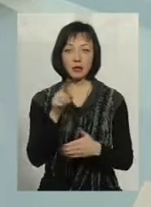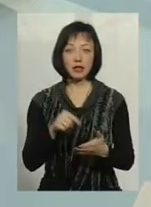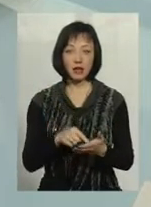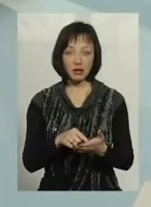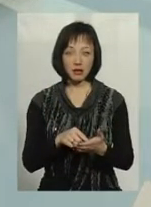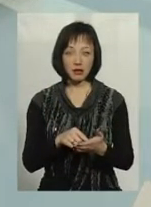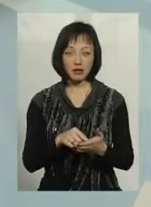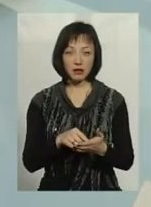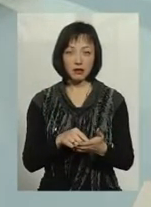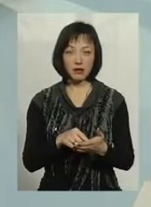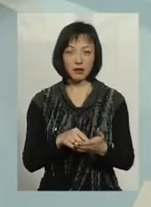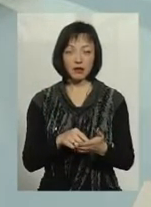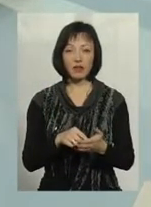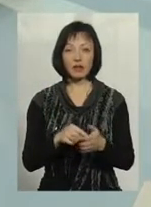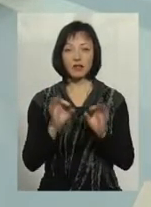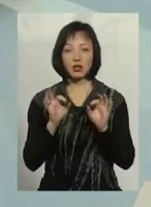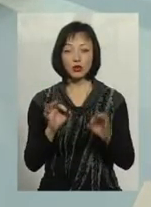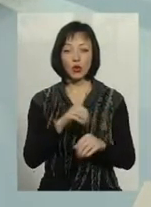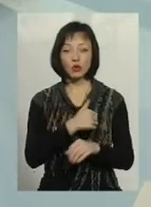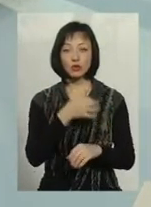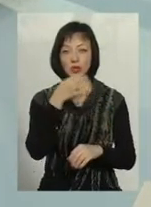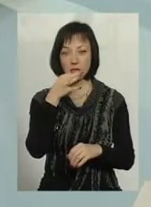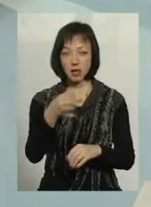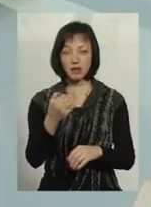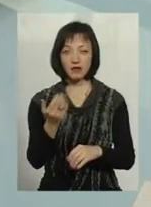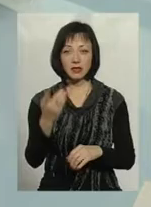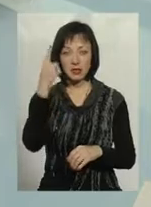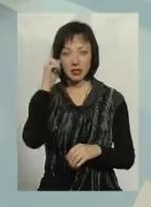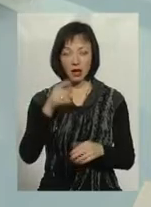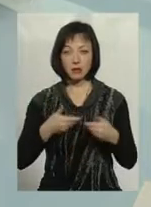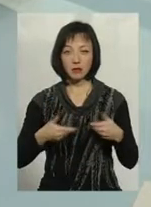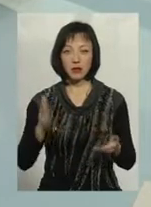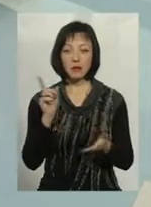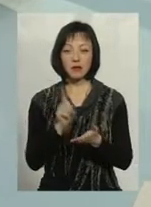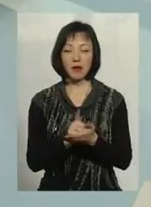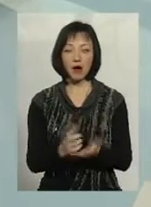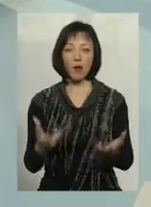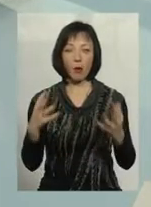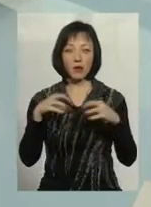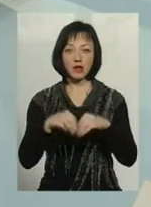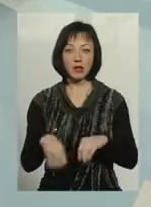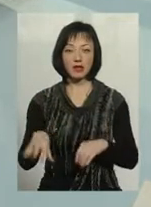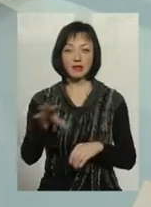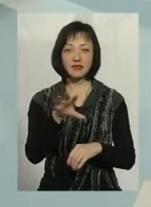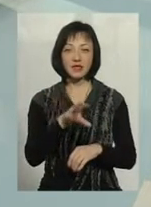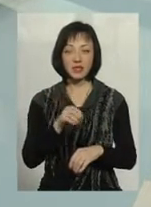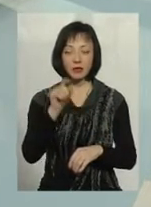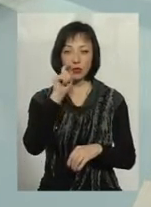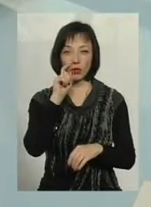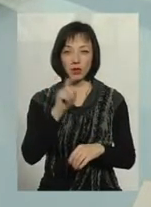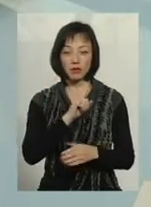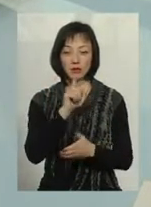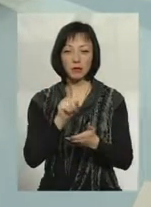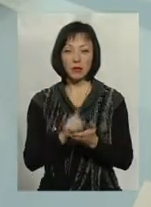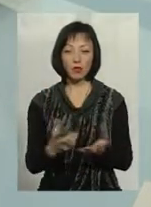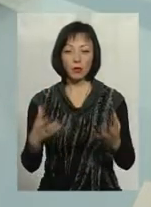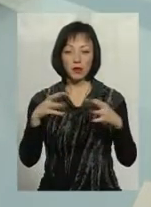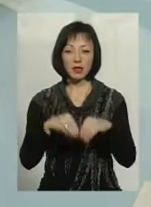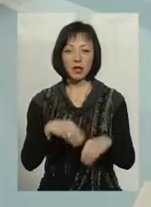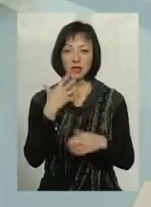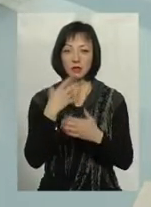котрих поставлені касові апарати. Скажу вам так, що питання стояло по групах ризику, по малому і середньому